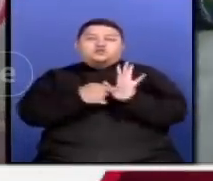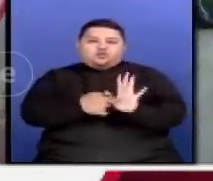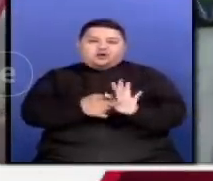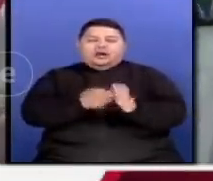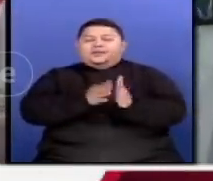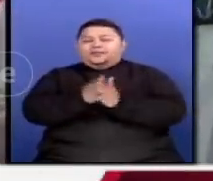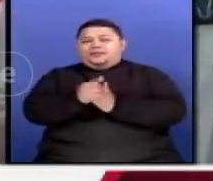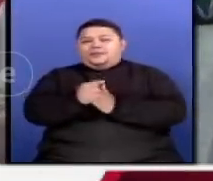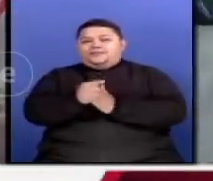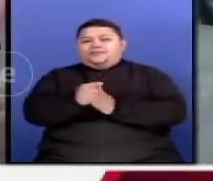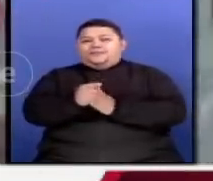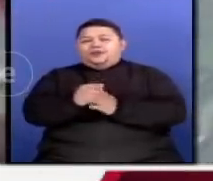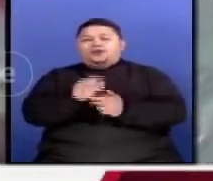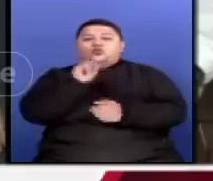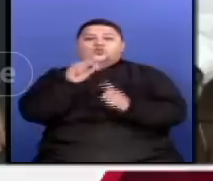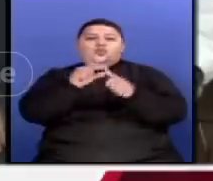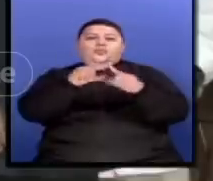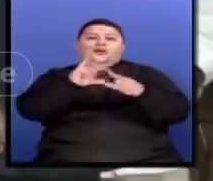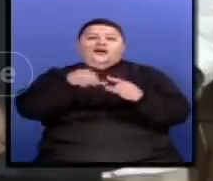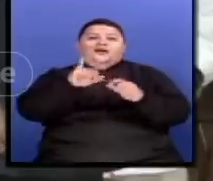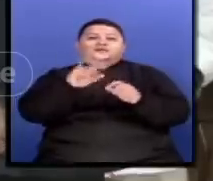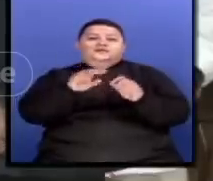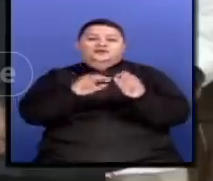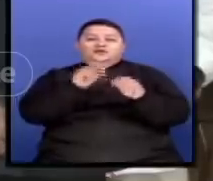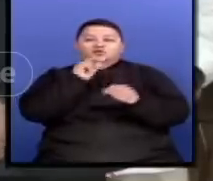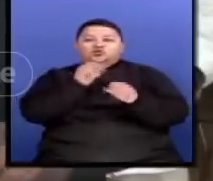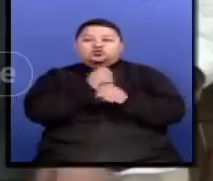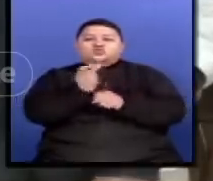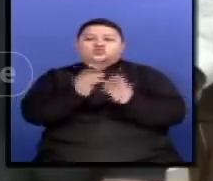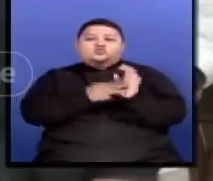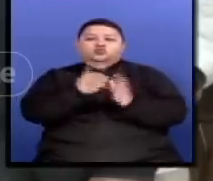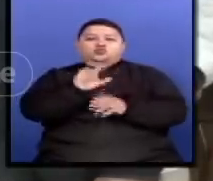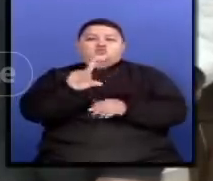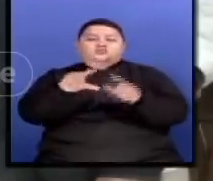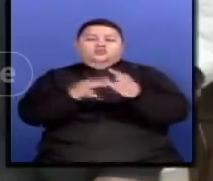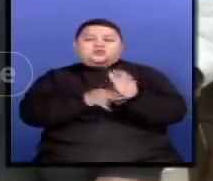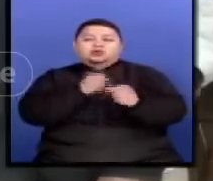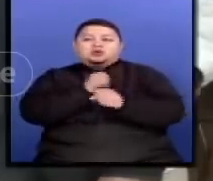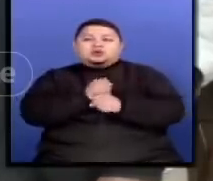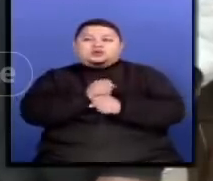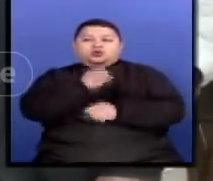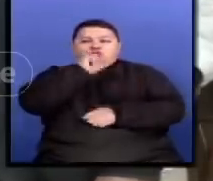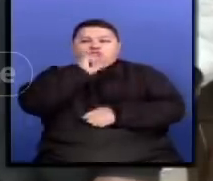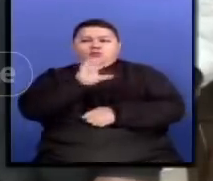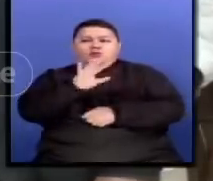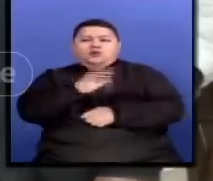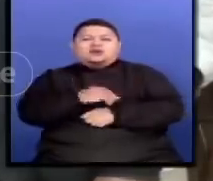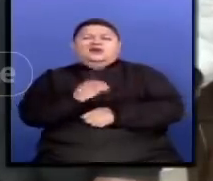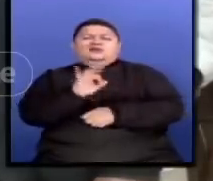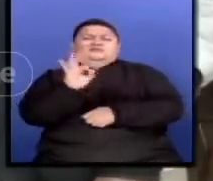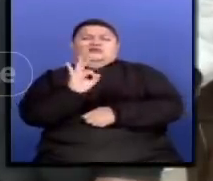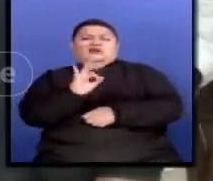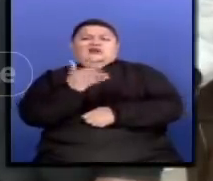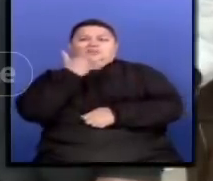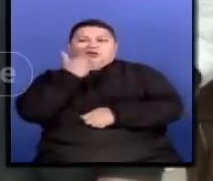Pondok Pesantren Al-Zaitun, Panji Gumilang, mengajak para santri dan tamu undangan mengucapkan salam yang tidak lazim di kalangan